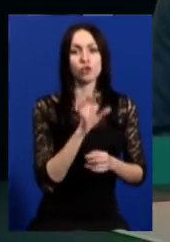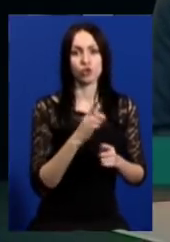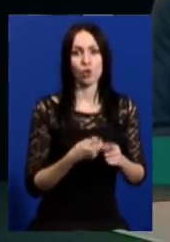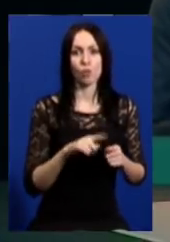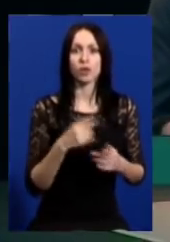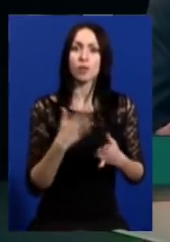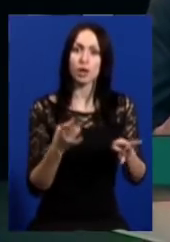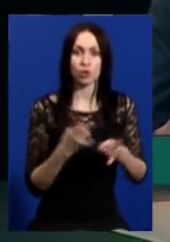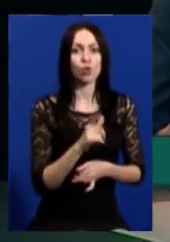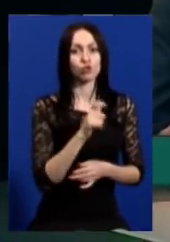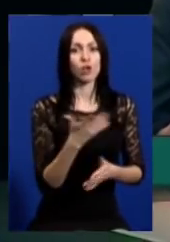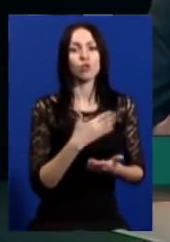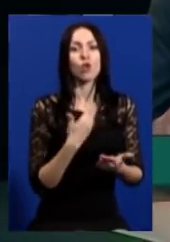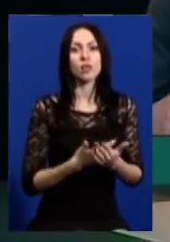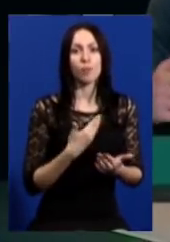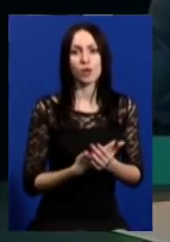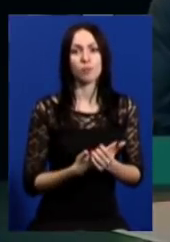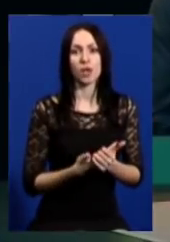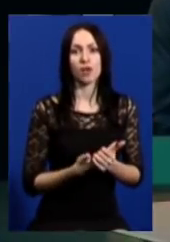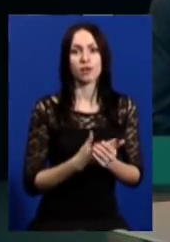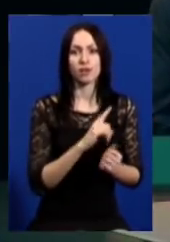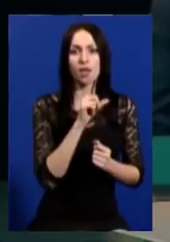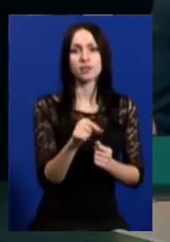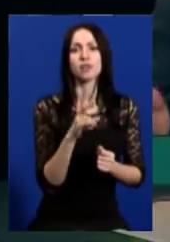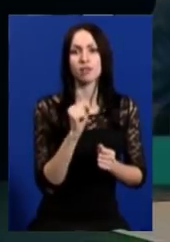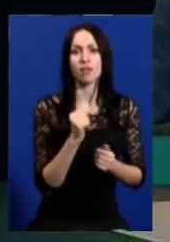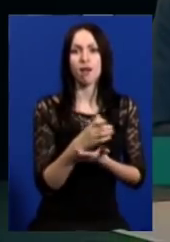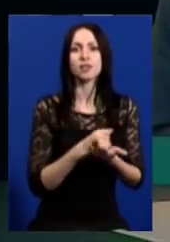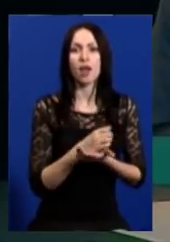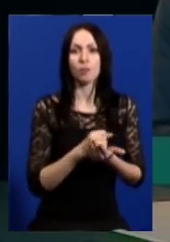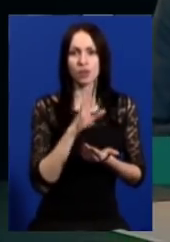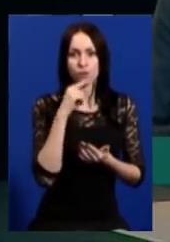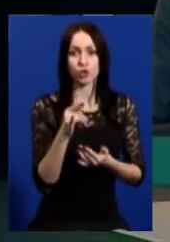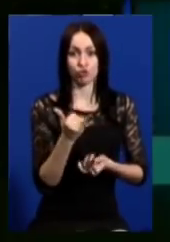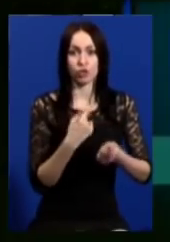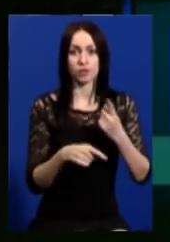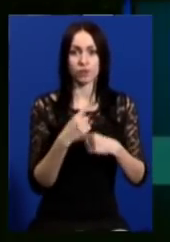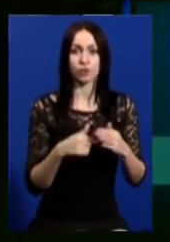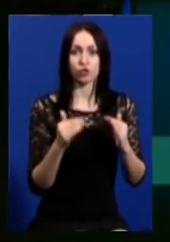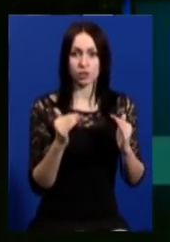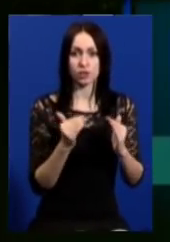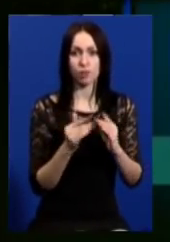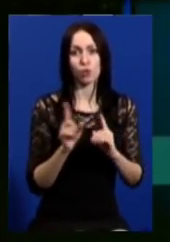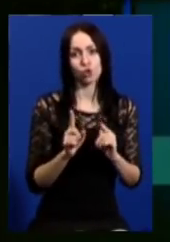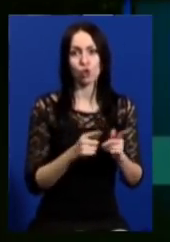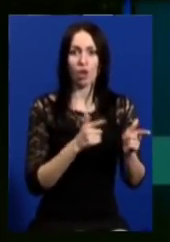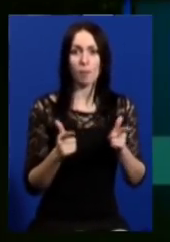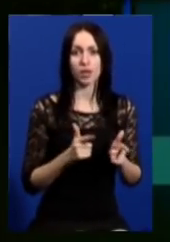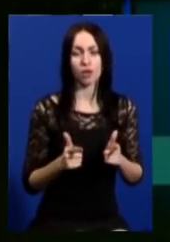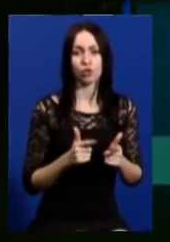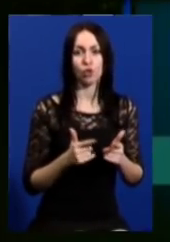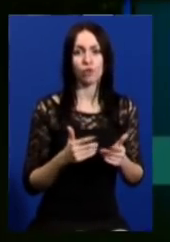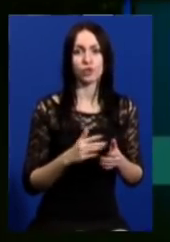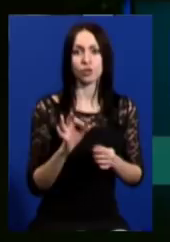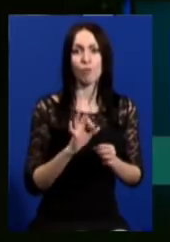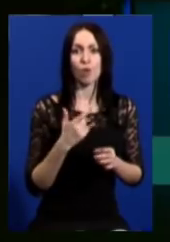Чи повинна людина, яка, наприклад, їздила на заробітки в Росію, зараз, повертаючись додому, щось підготувати, якусь розповідь